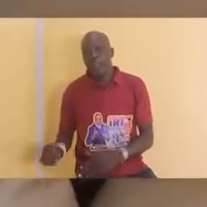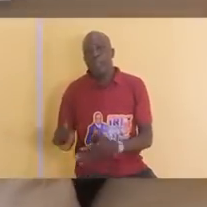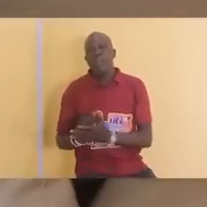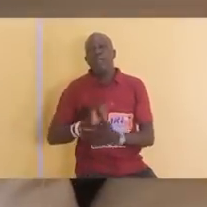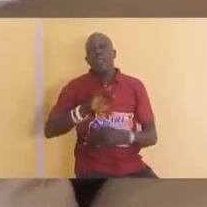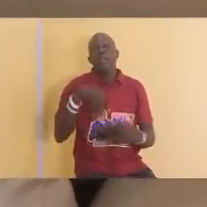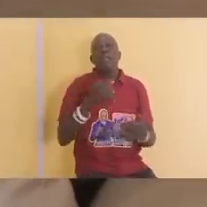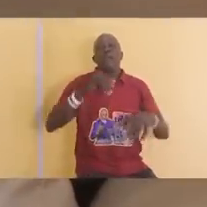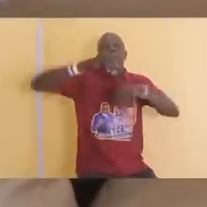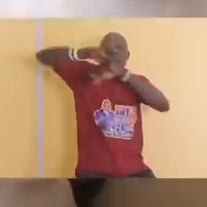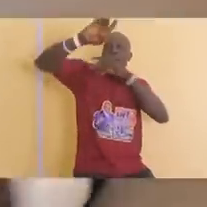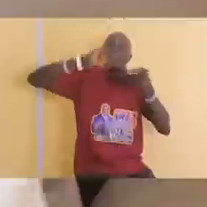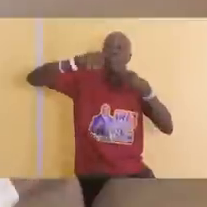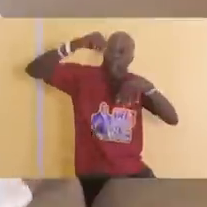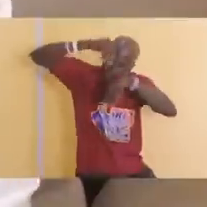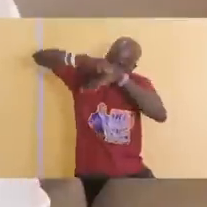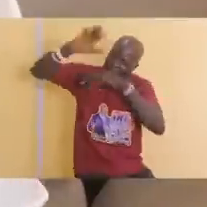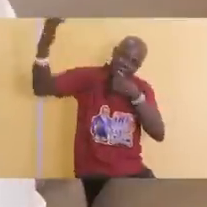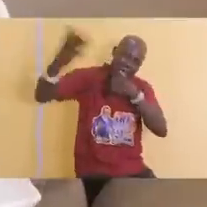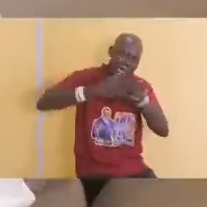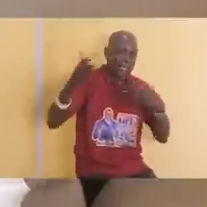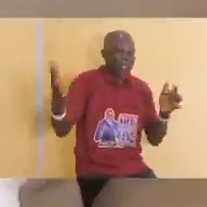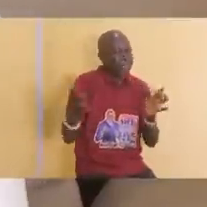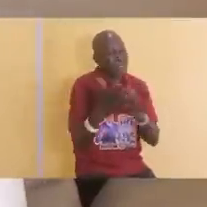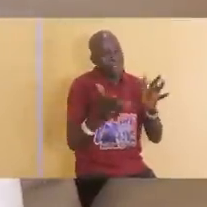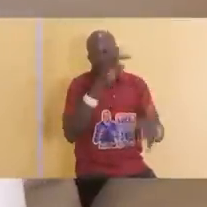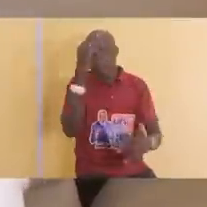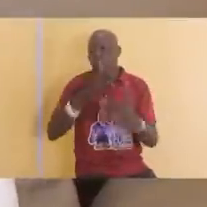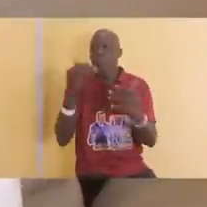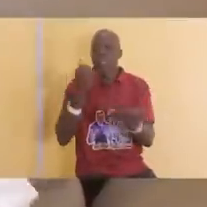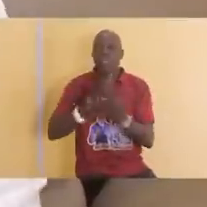tó ní sẹ́ńdẹ̀. Bẹ́ẹ̀ ní padà.